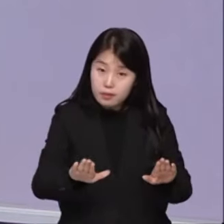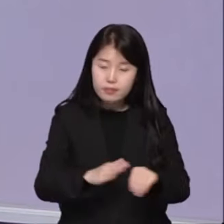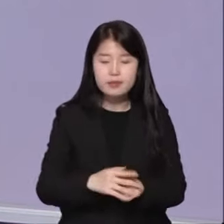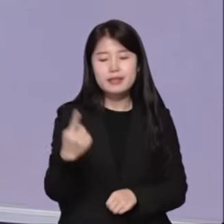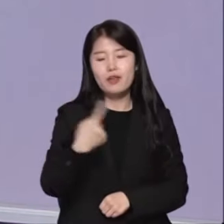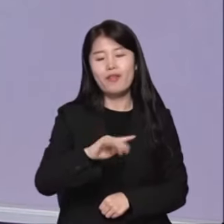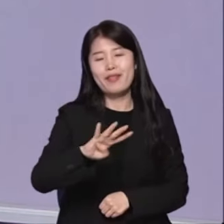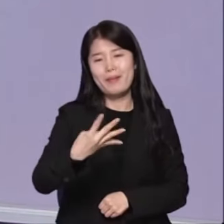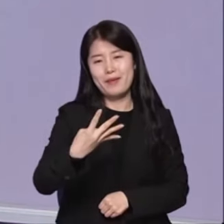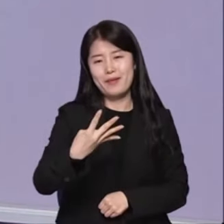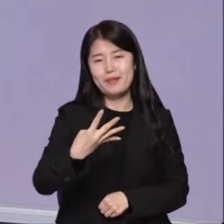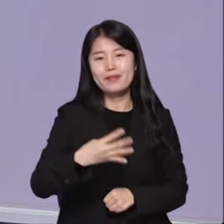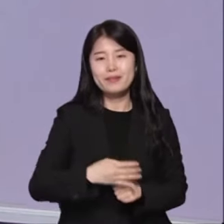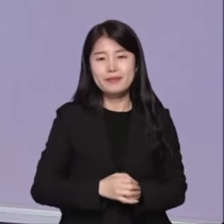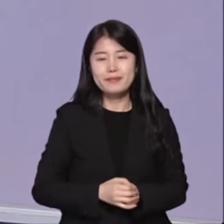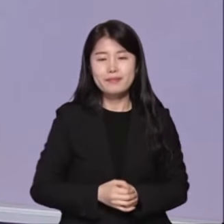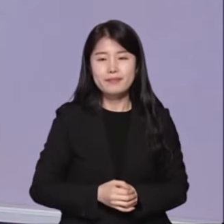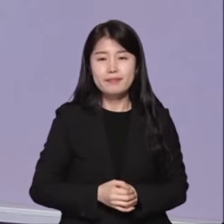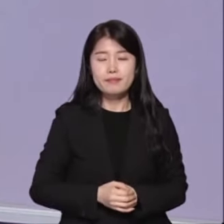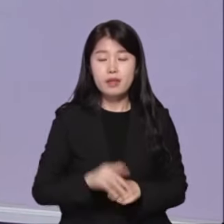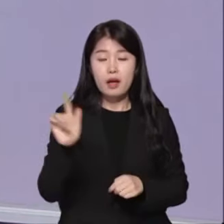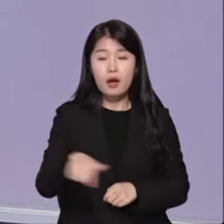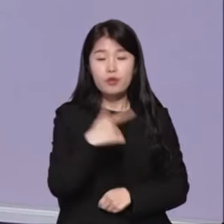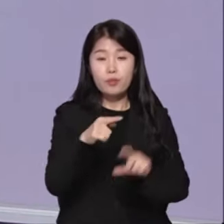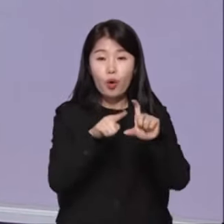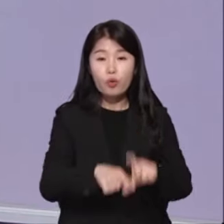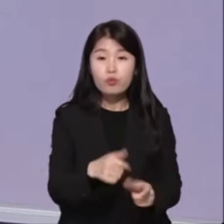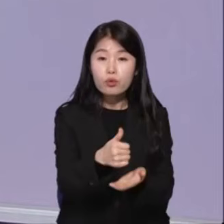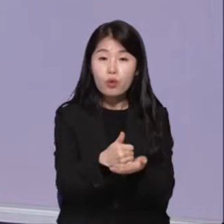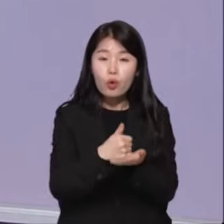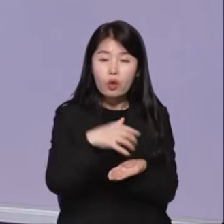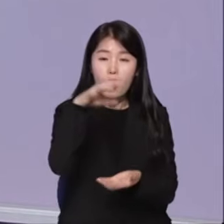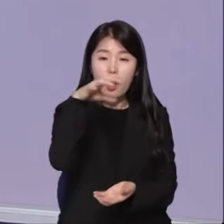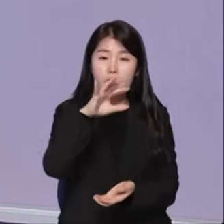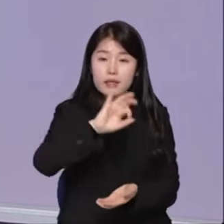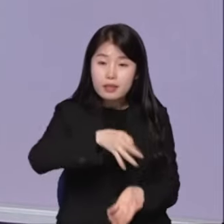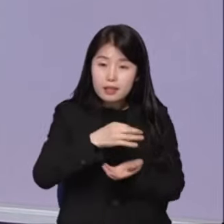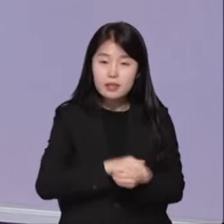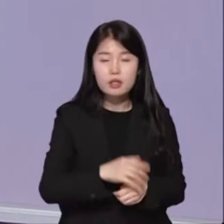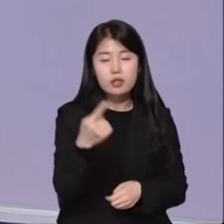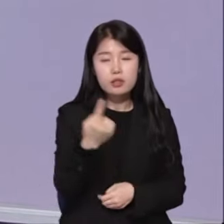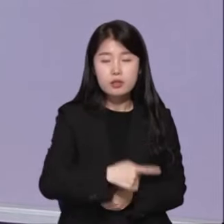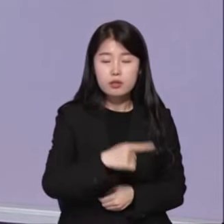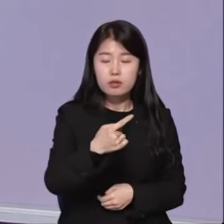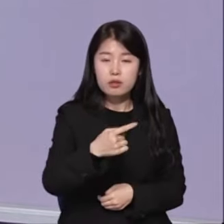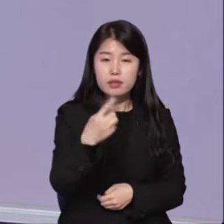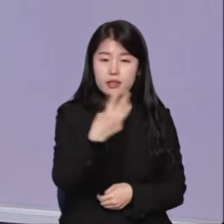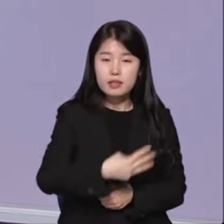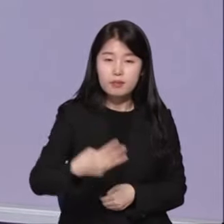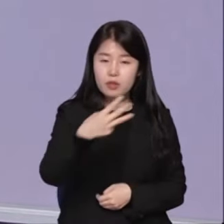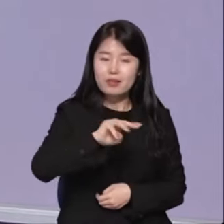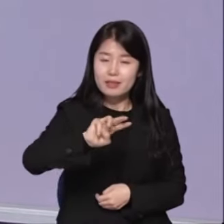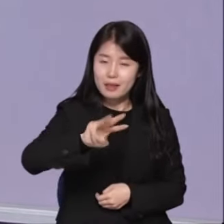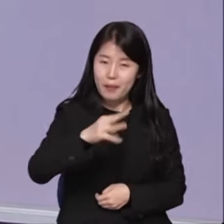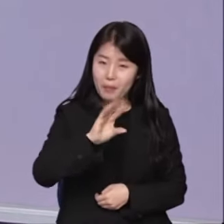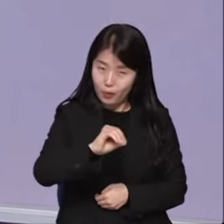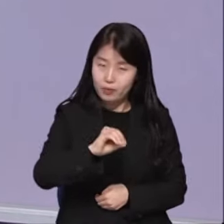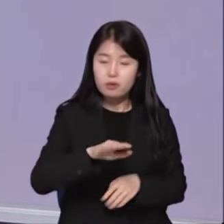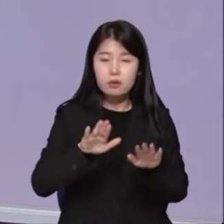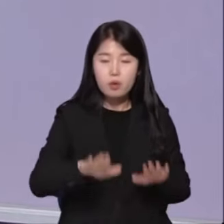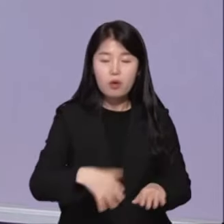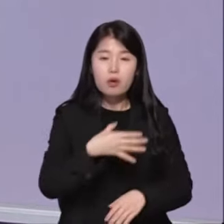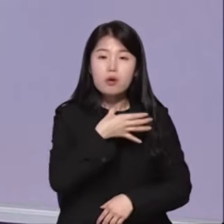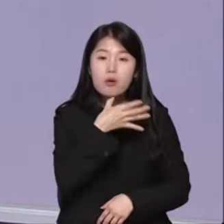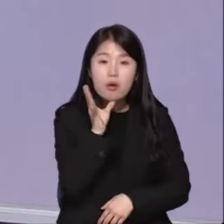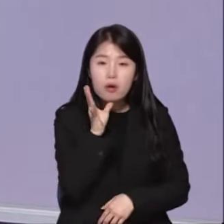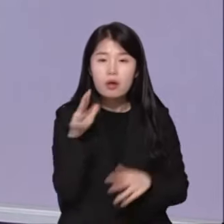운임을 유지하고 있습니다. 하루 평균 운송 수입은 1,500만 원대에서 3,300만 원대로 늘었고 노약자 등 무임